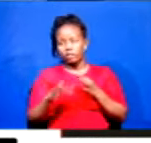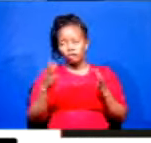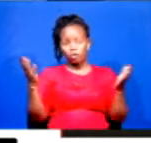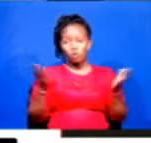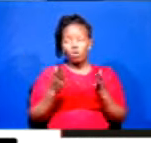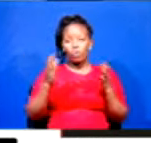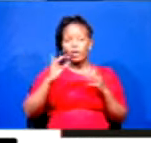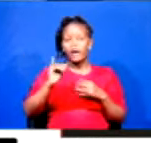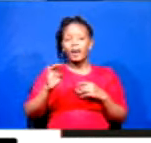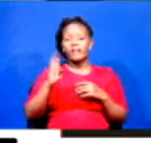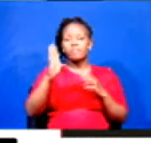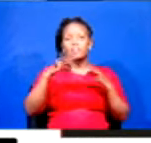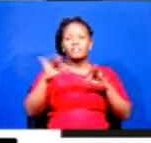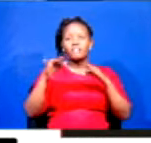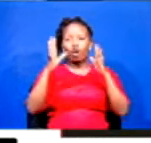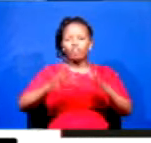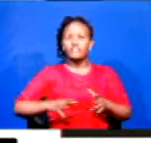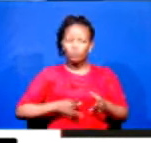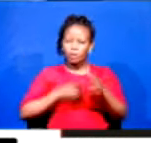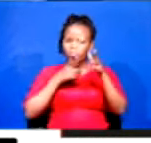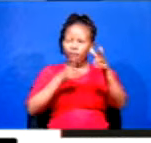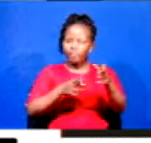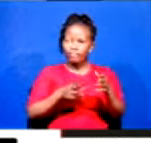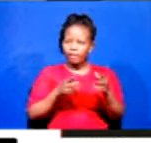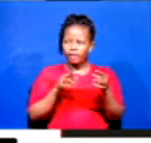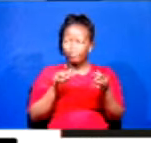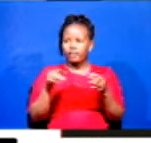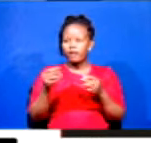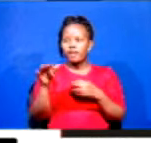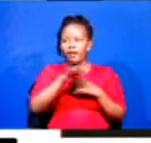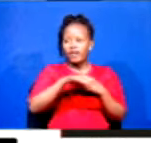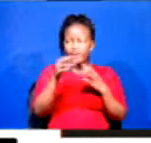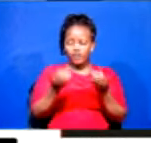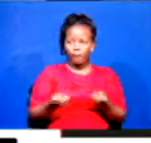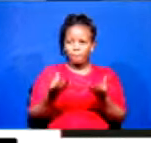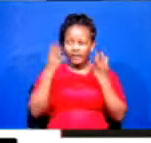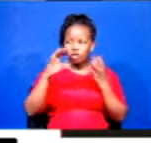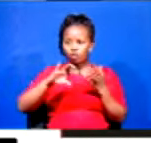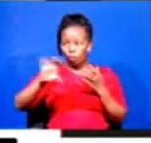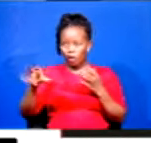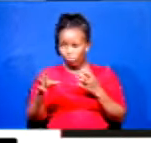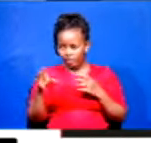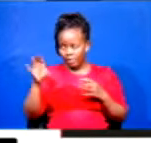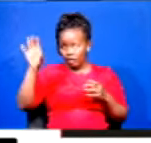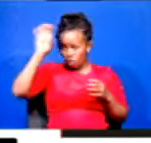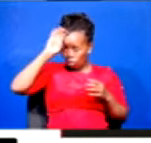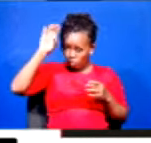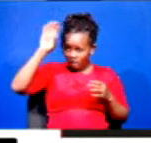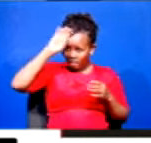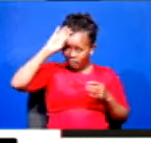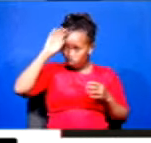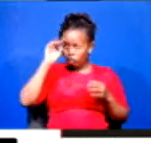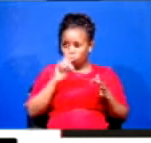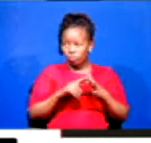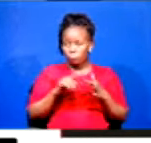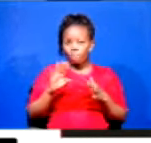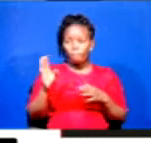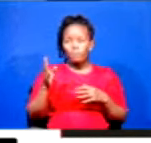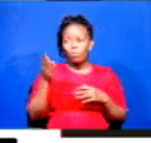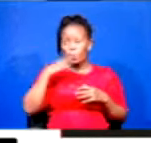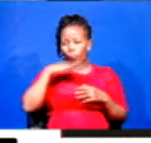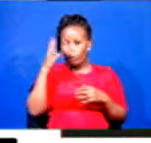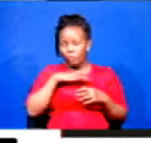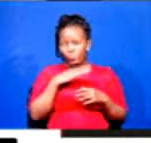IBC alipigwa risasi, Tiati katika kaunti ya Baringo, Eldoret katika kaunti ya Uasin Gishu, Webuye huko Bungoma